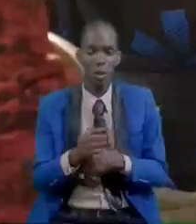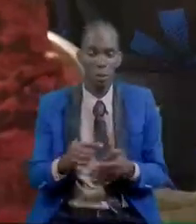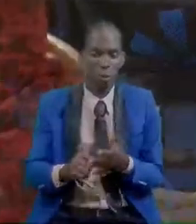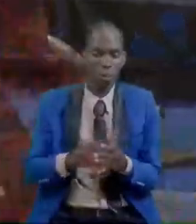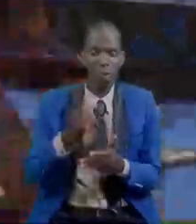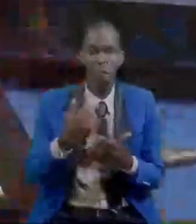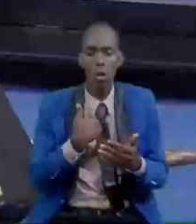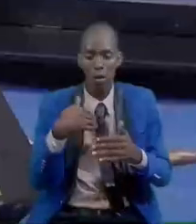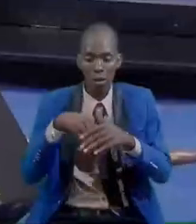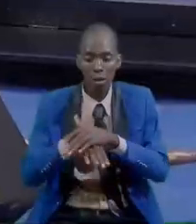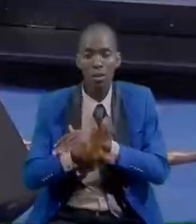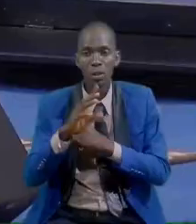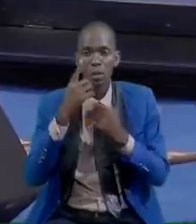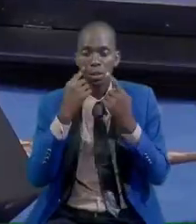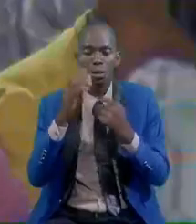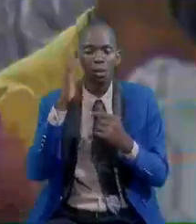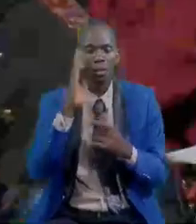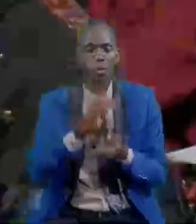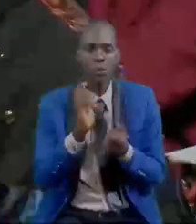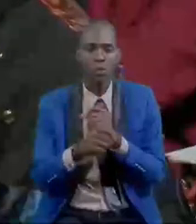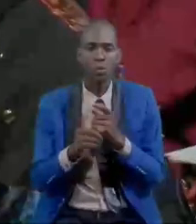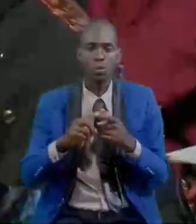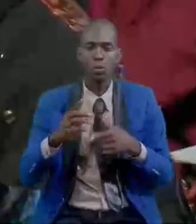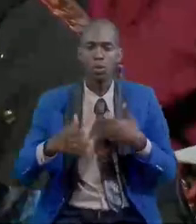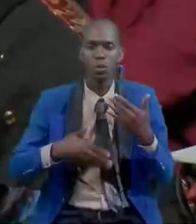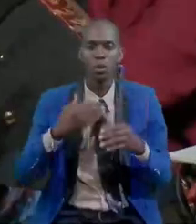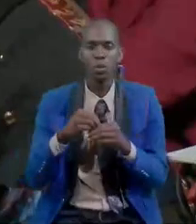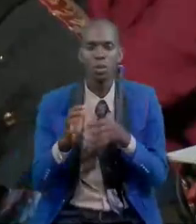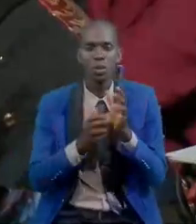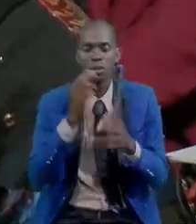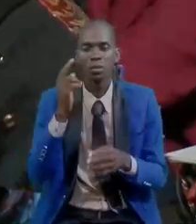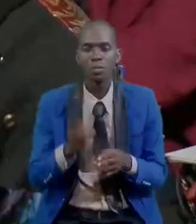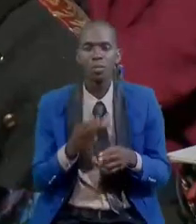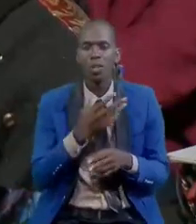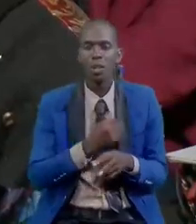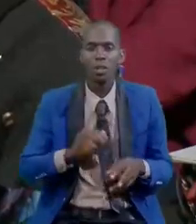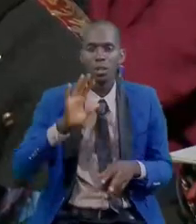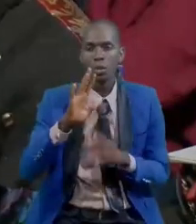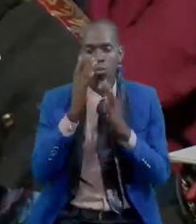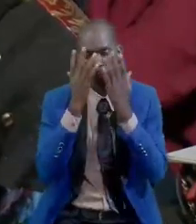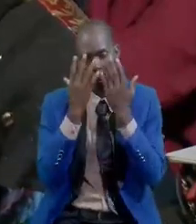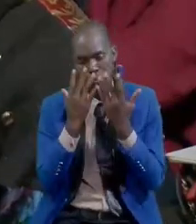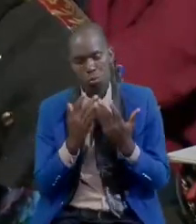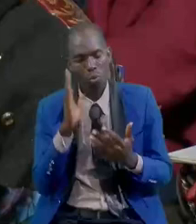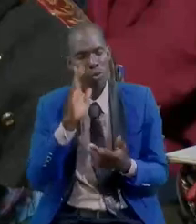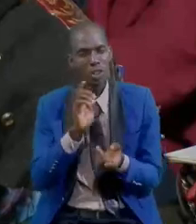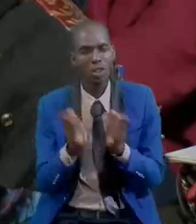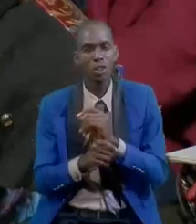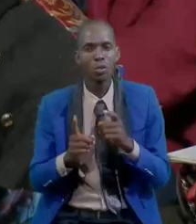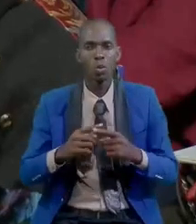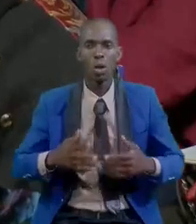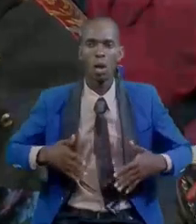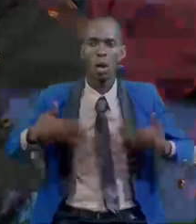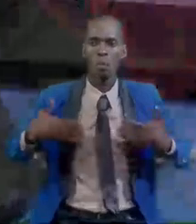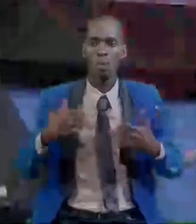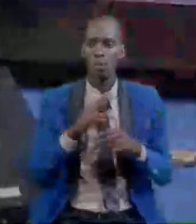tu es entré, tes larmes vont te tourner vers Dieu. Ta tristesse va se transformer en joie.